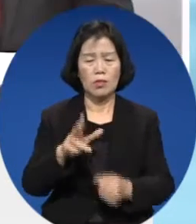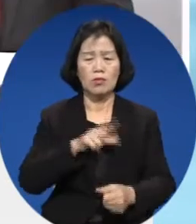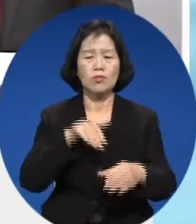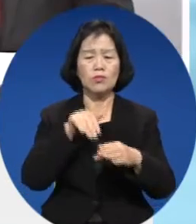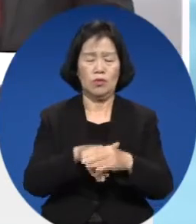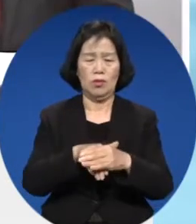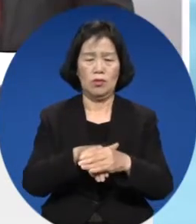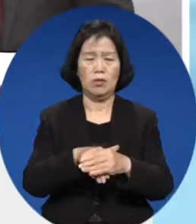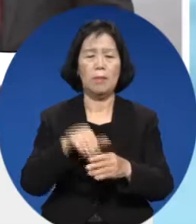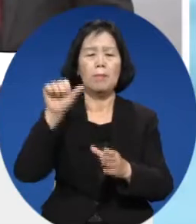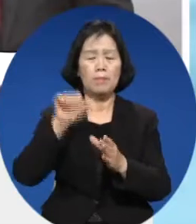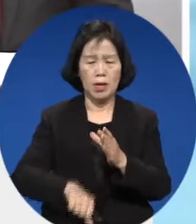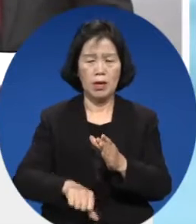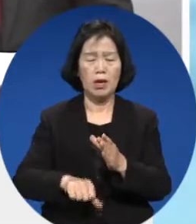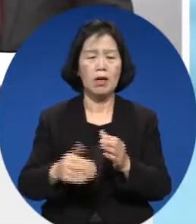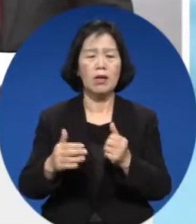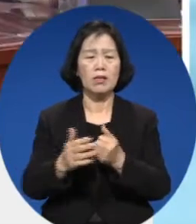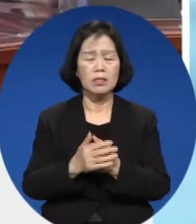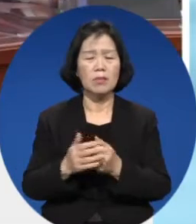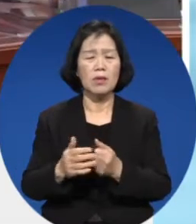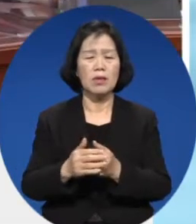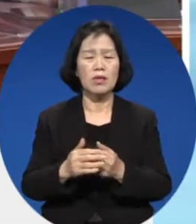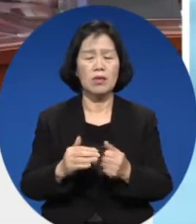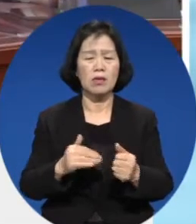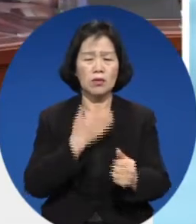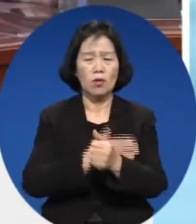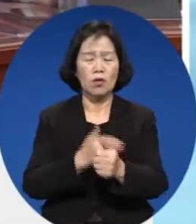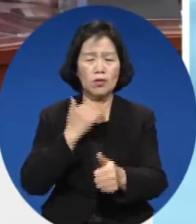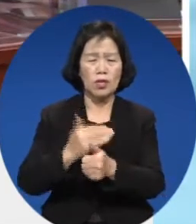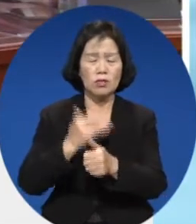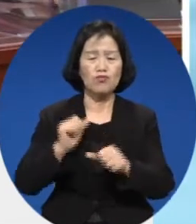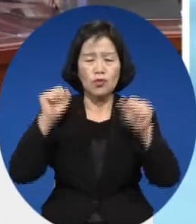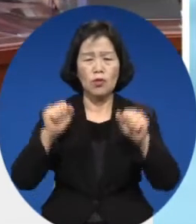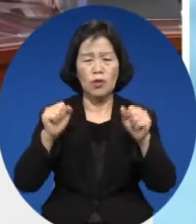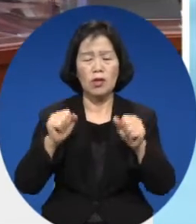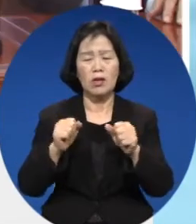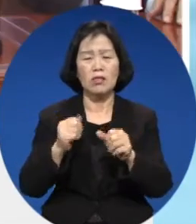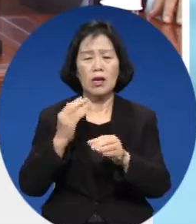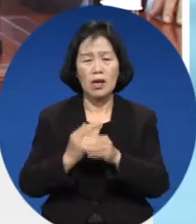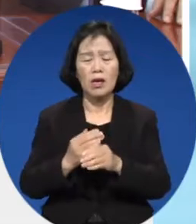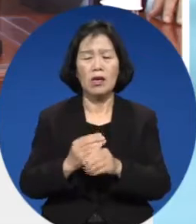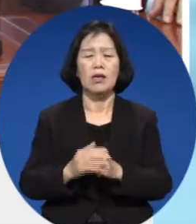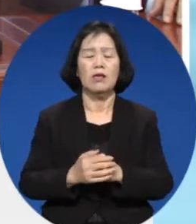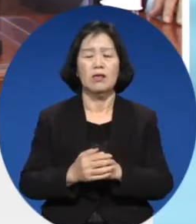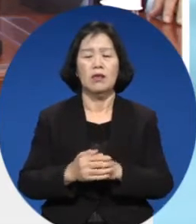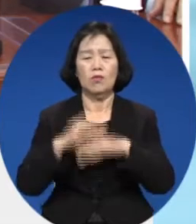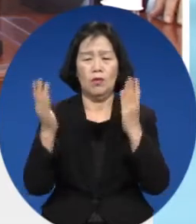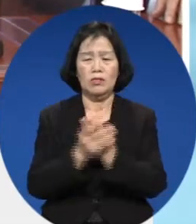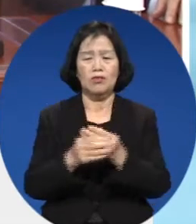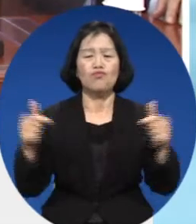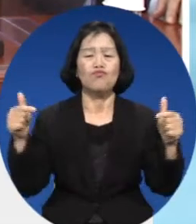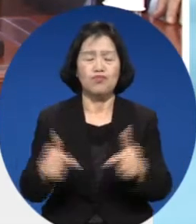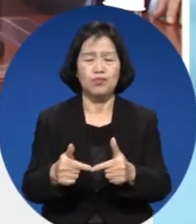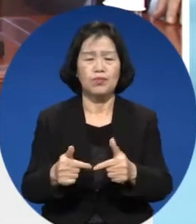패배했잖아요. 내로남불 그다음에 정권퇴진 운동 하다가 제1야당 103석으로 폭삭 네. 주저앉았단 말이에요.